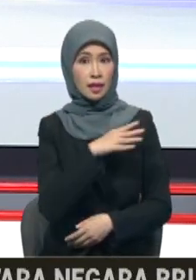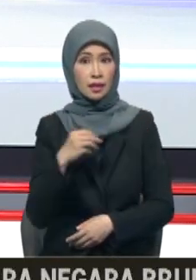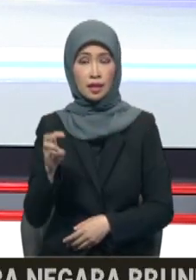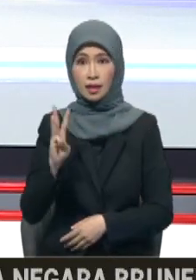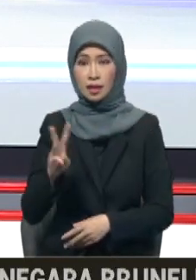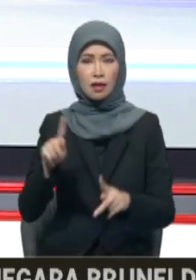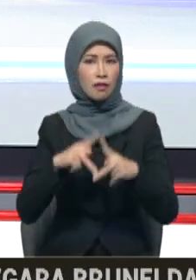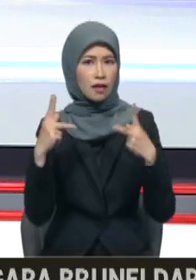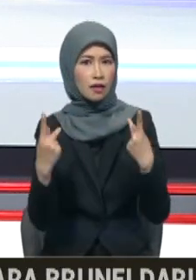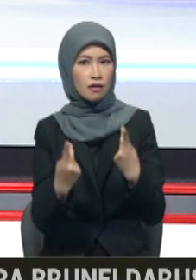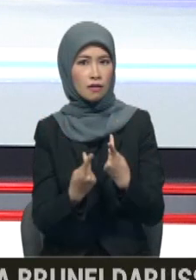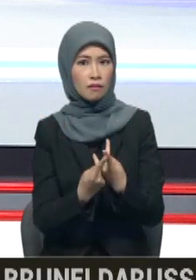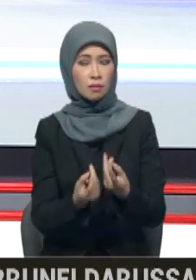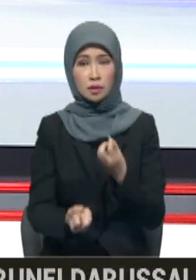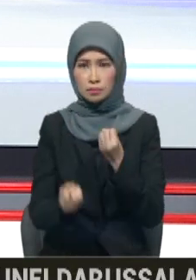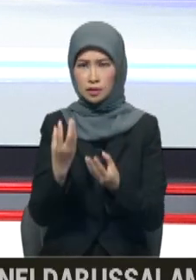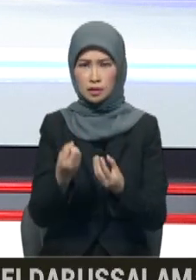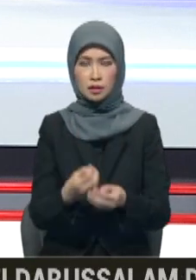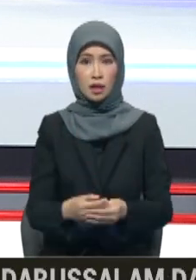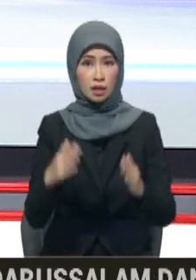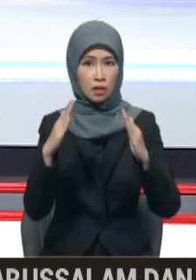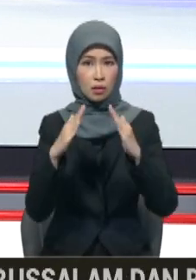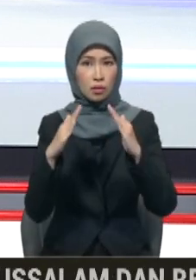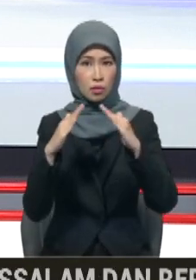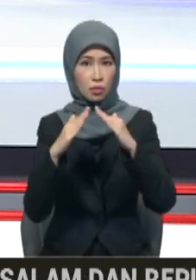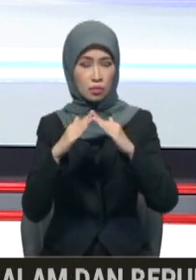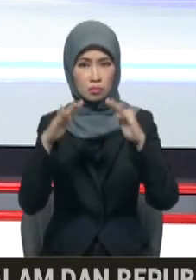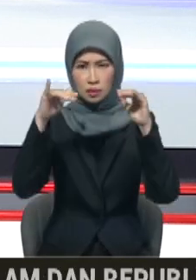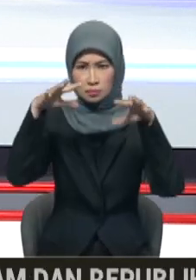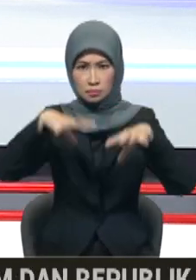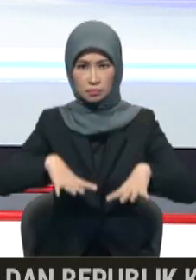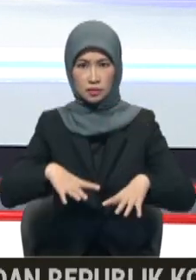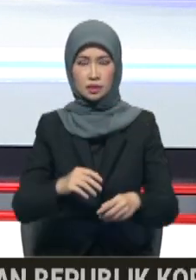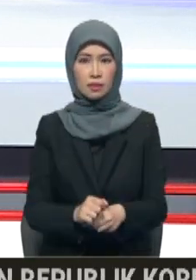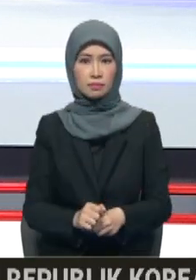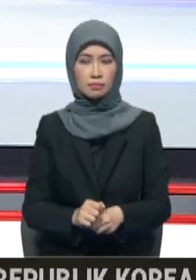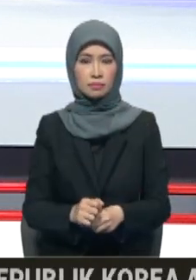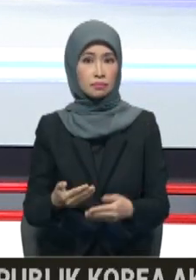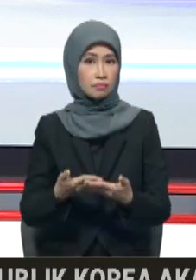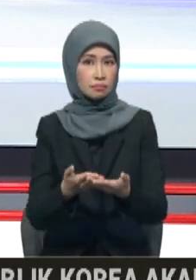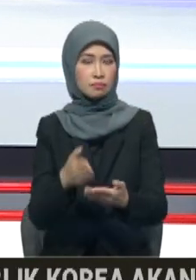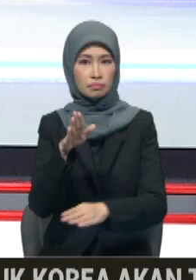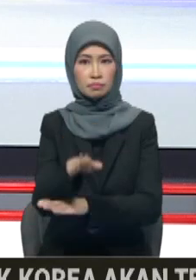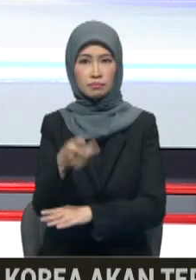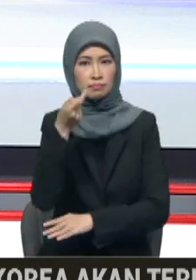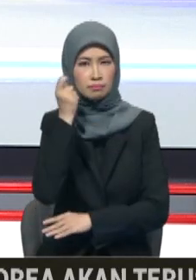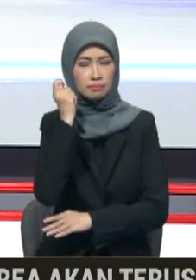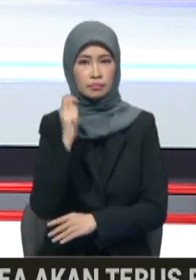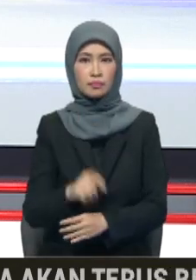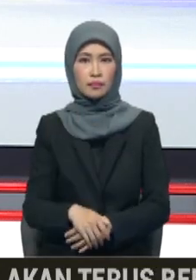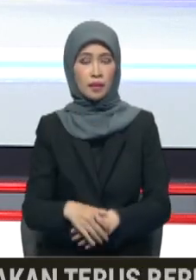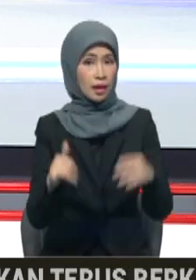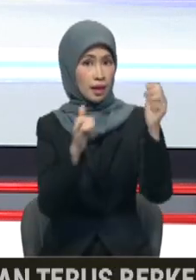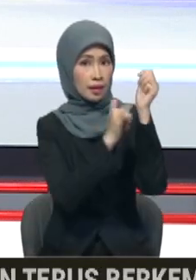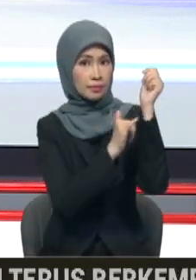kebakaran rumah dan rumah roboh penyampaian sumbangan berlangsung petang tadi di dewan annaura Kompleks Yayasan